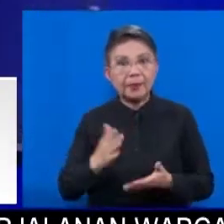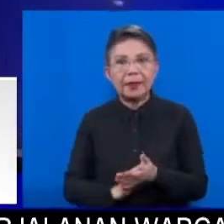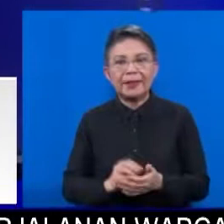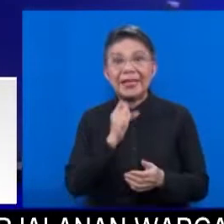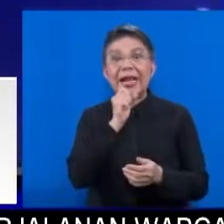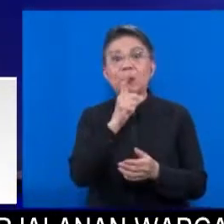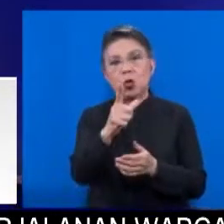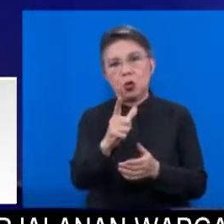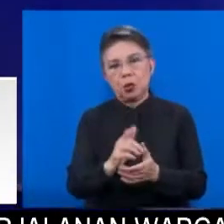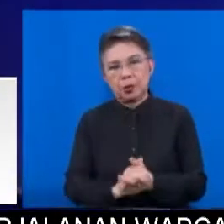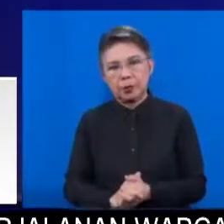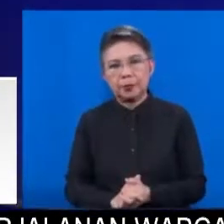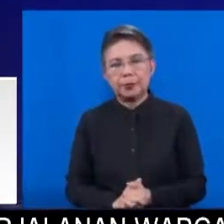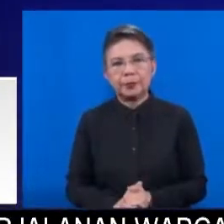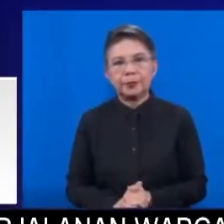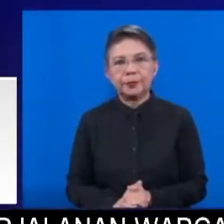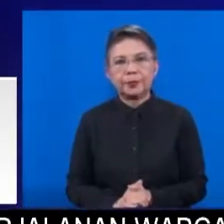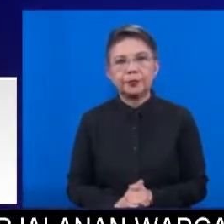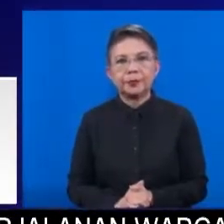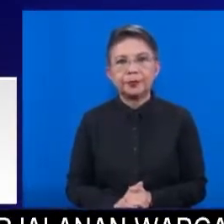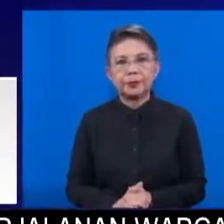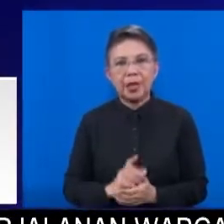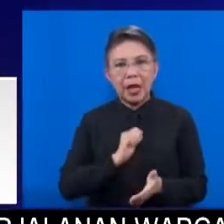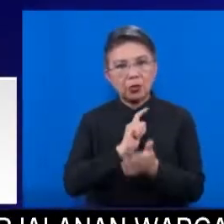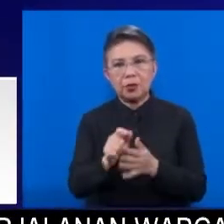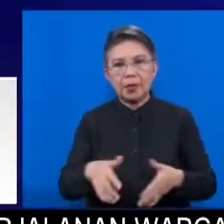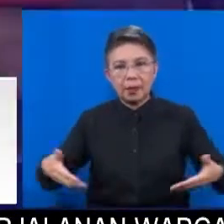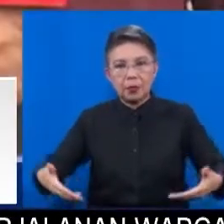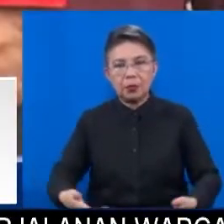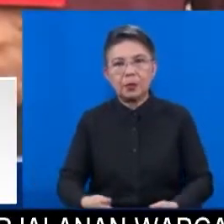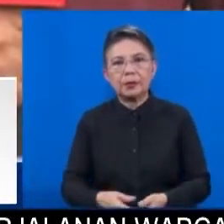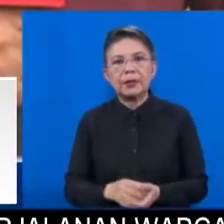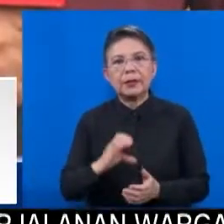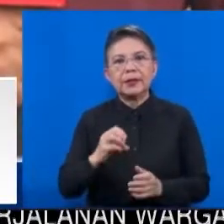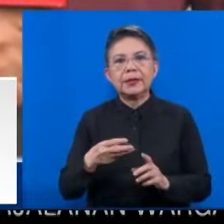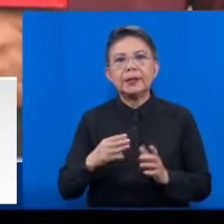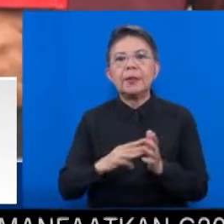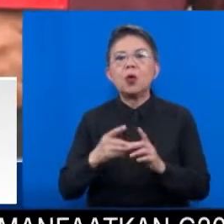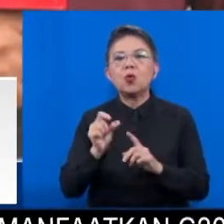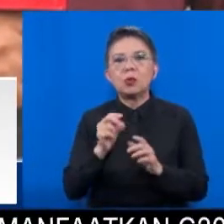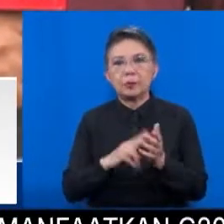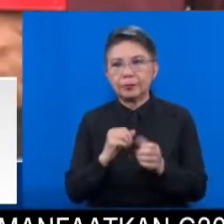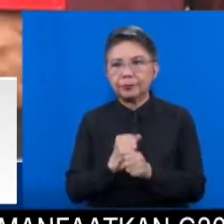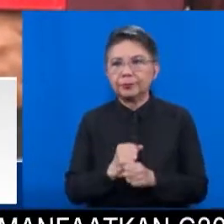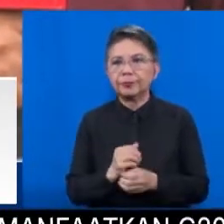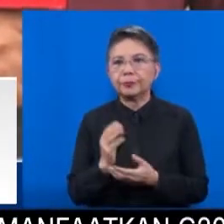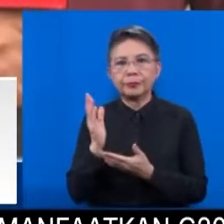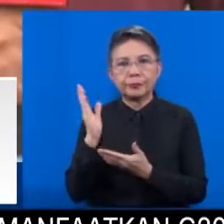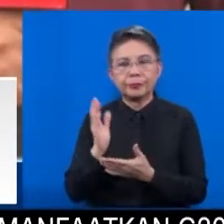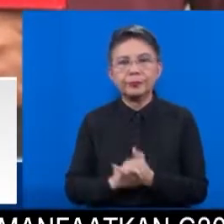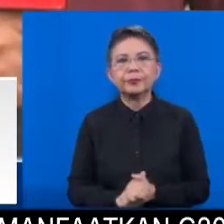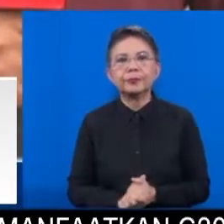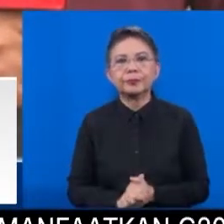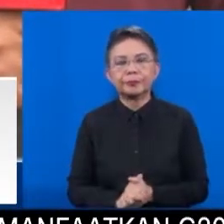Putra yang bersiap dengan laporan langsungnya. Oh, maksud kami ada Zayul Haq dari Cimaung,